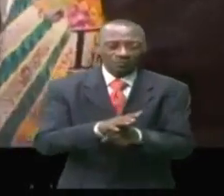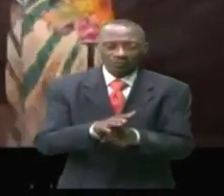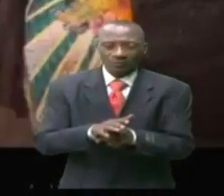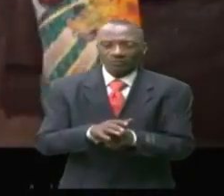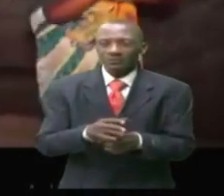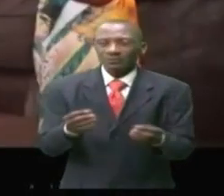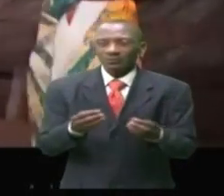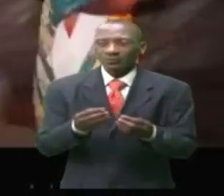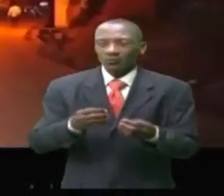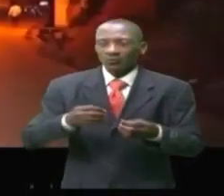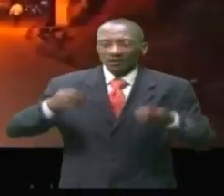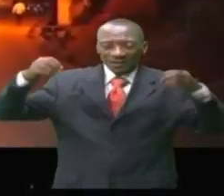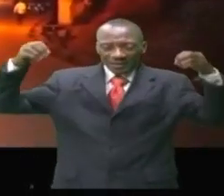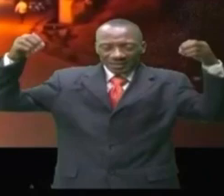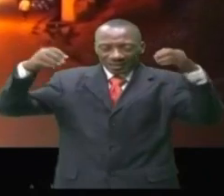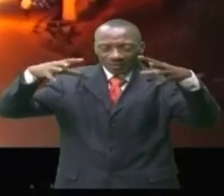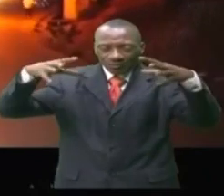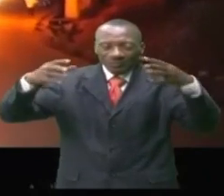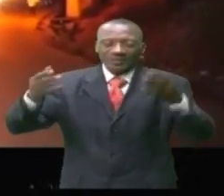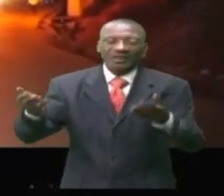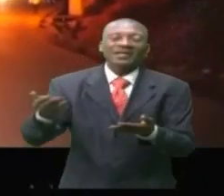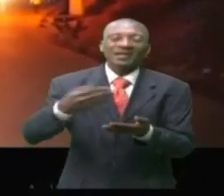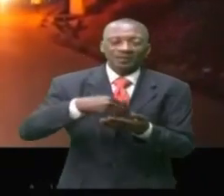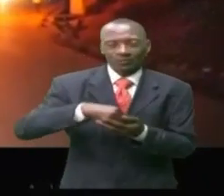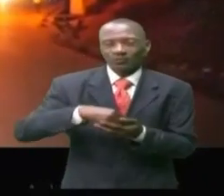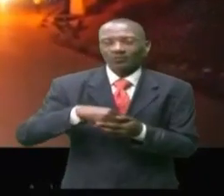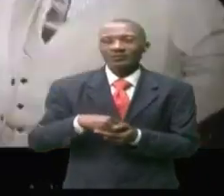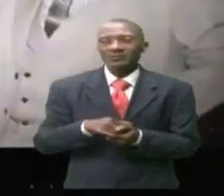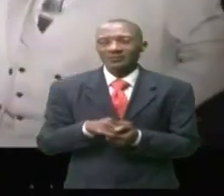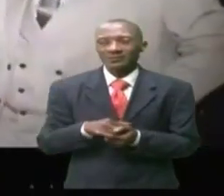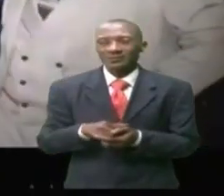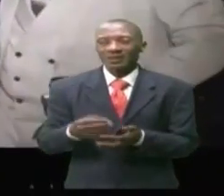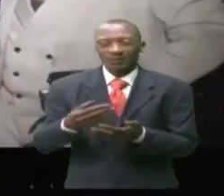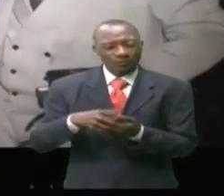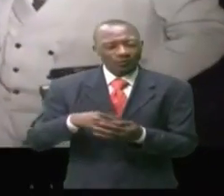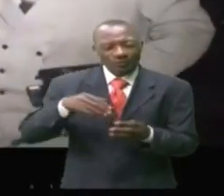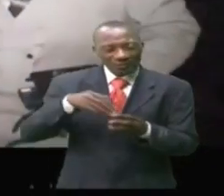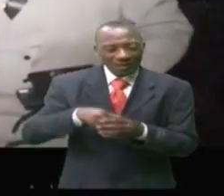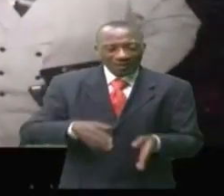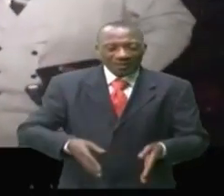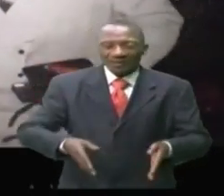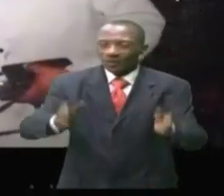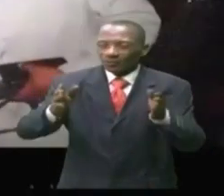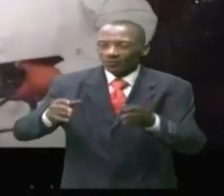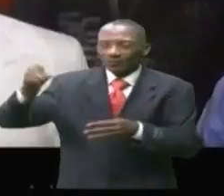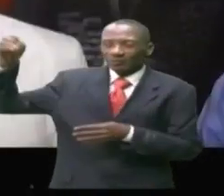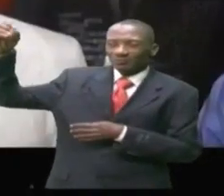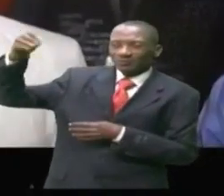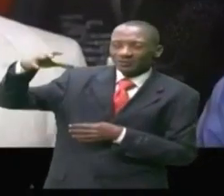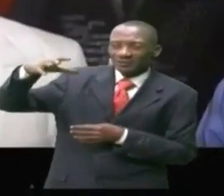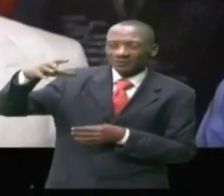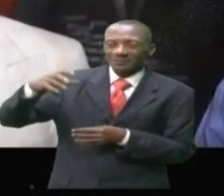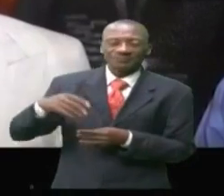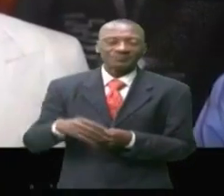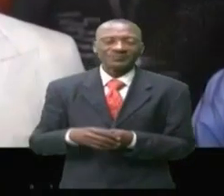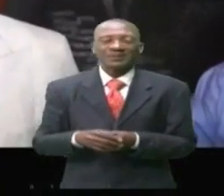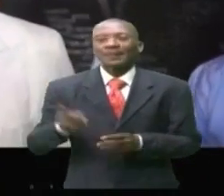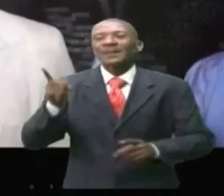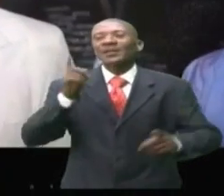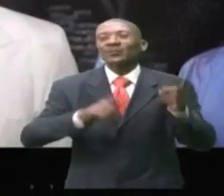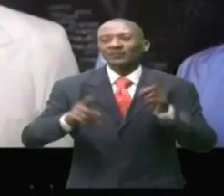visages des habitants de l'avenue Parc qui disent un grand merci au patron de la ville, Dominique Kodiambété, qui, grâce à sa